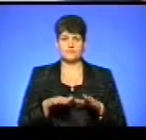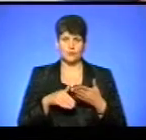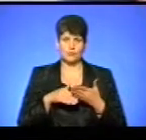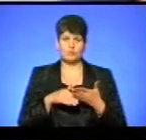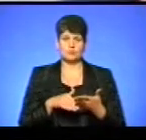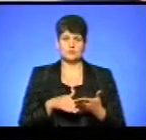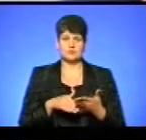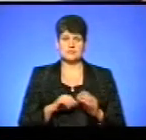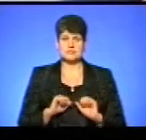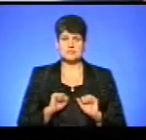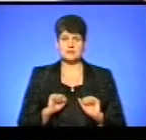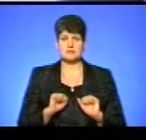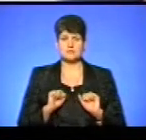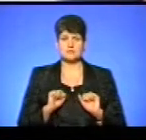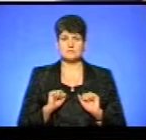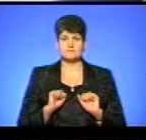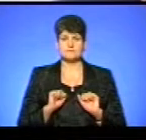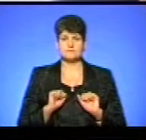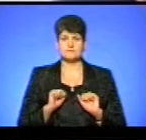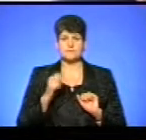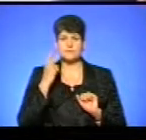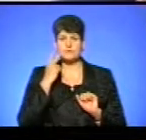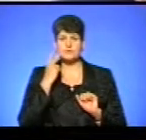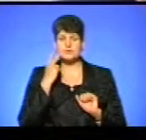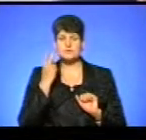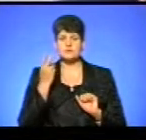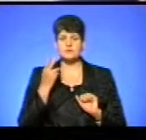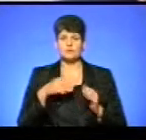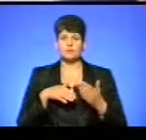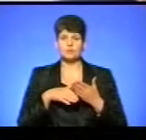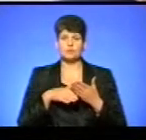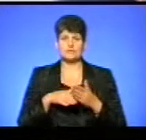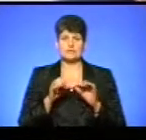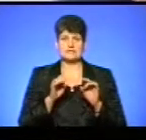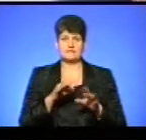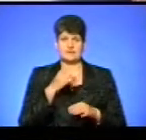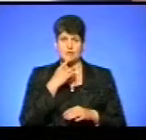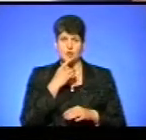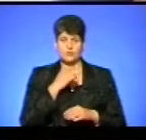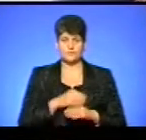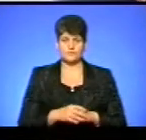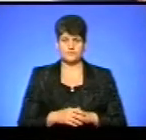допомогти. Стараюся постійно допомагати здавати кров.